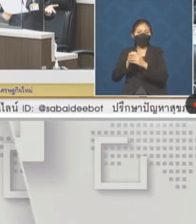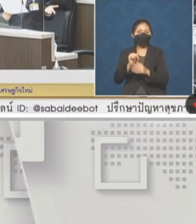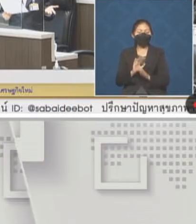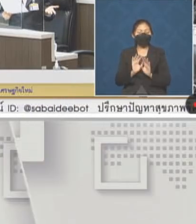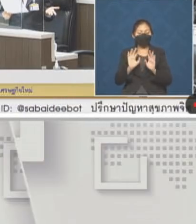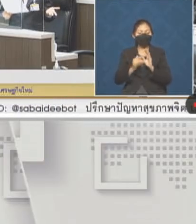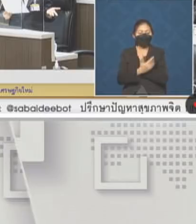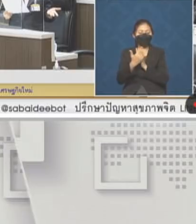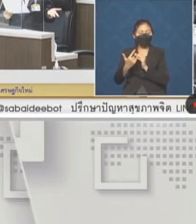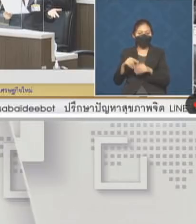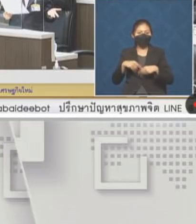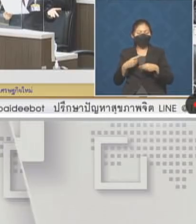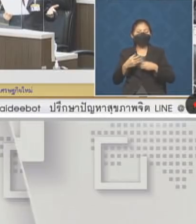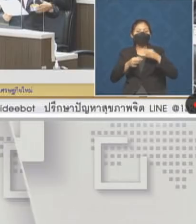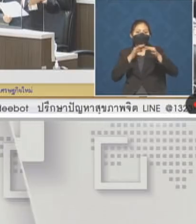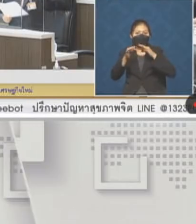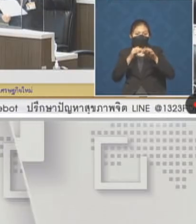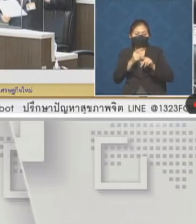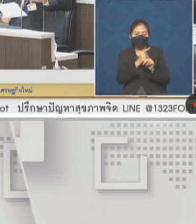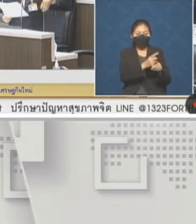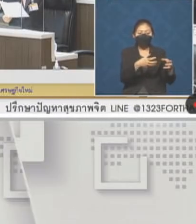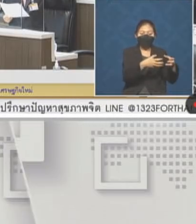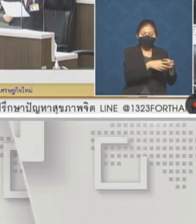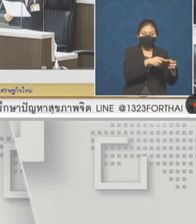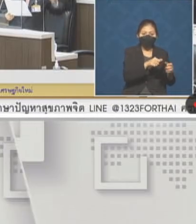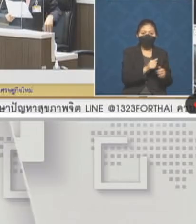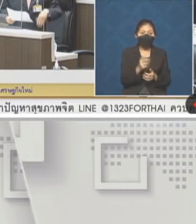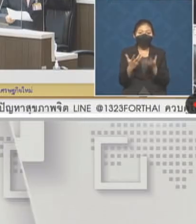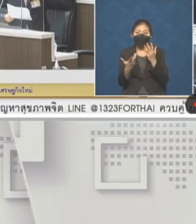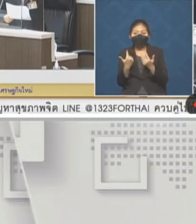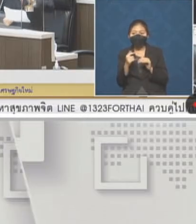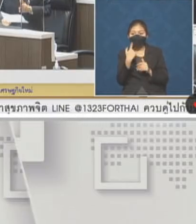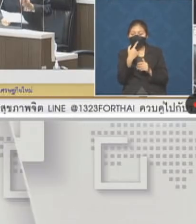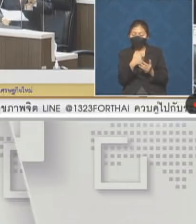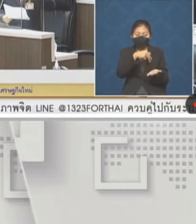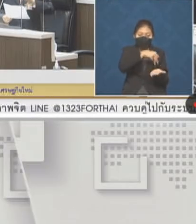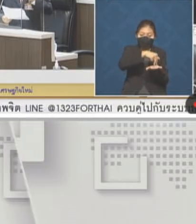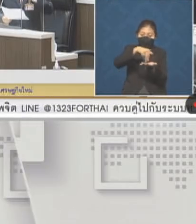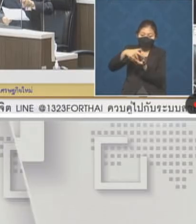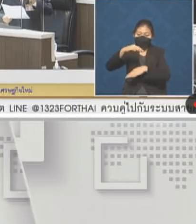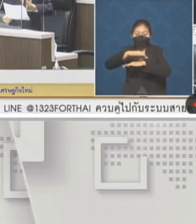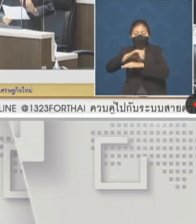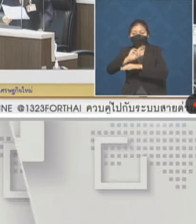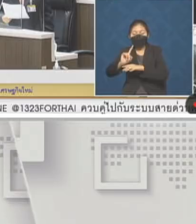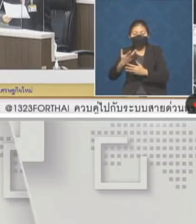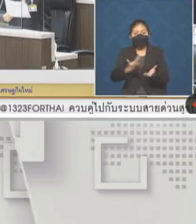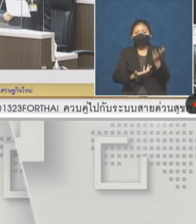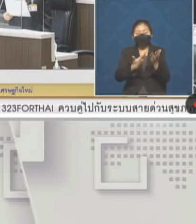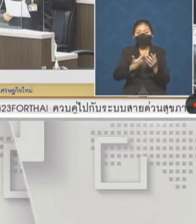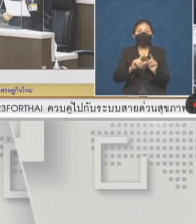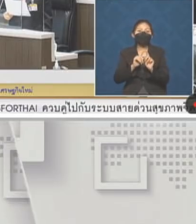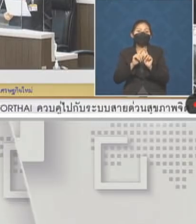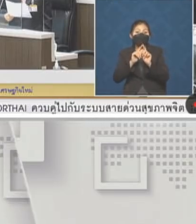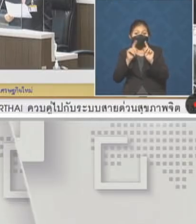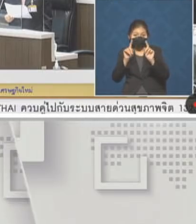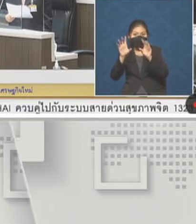ก็น้องชายเขาก็ดูแลพรรคเหมือนเป็นเลขาพรร ค มันอยู่ที่คนคุณประยุทธ์นี่ถ้าจะซื้อยังไงถ้